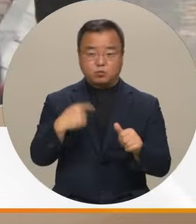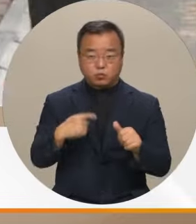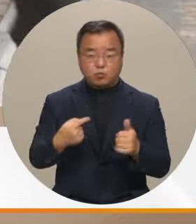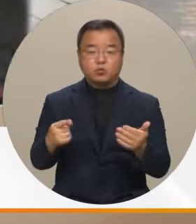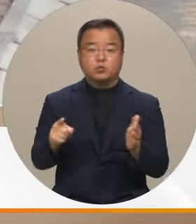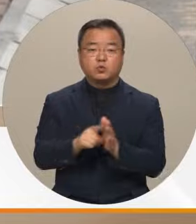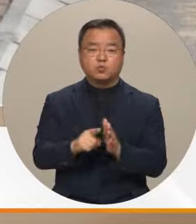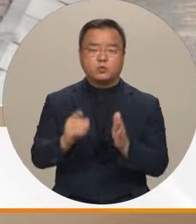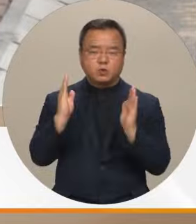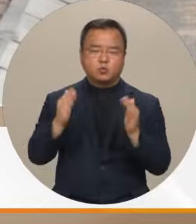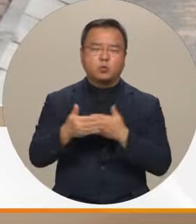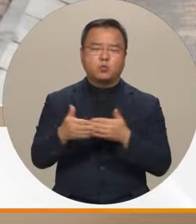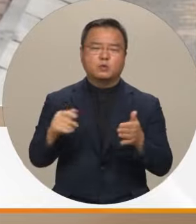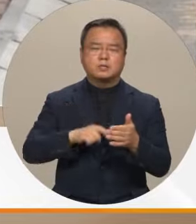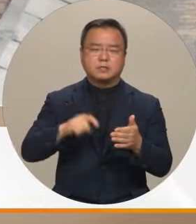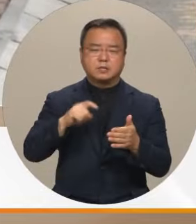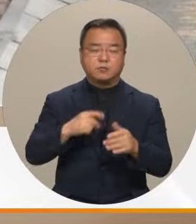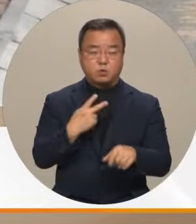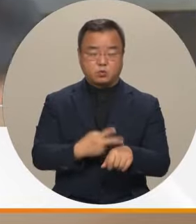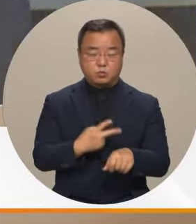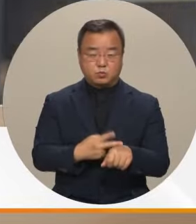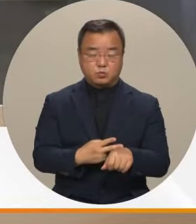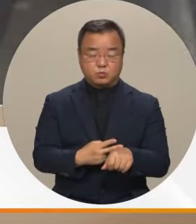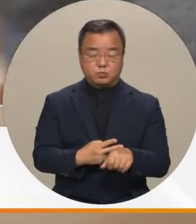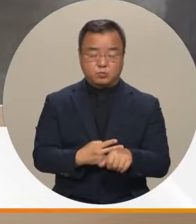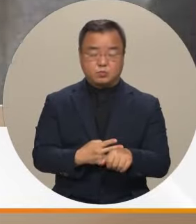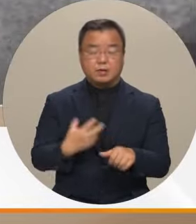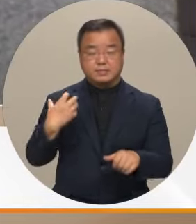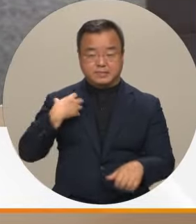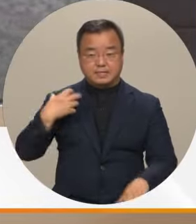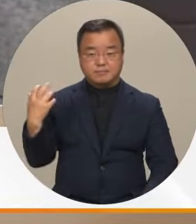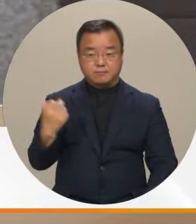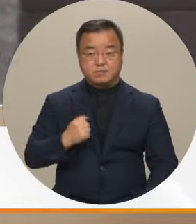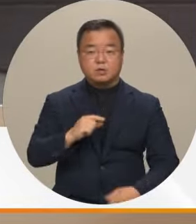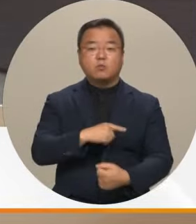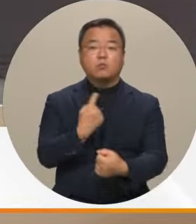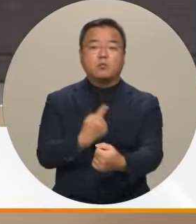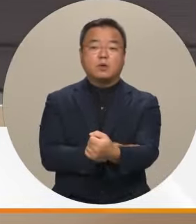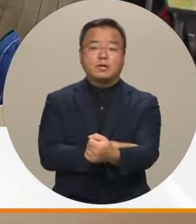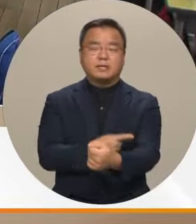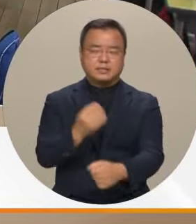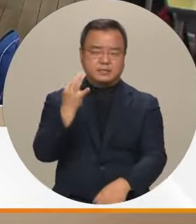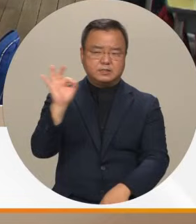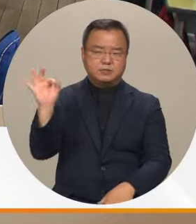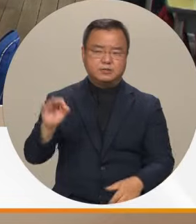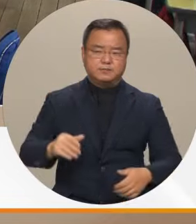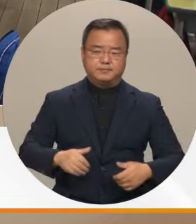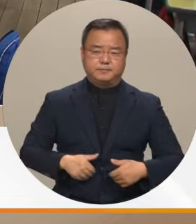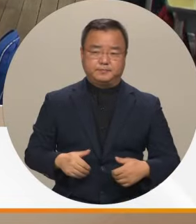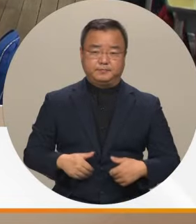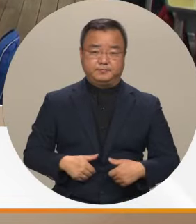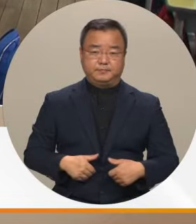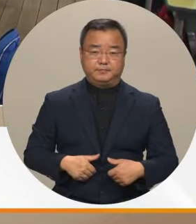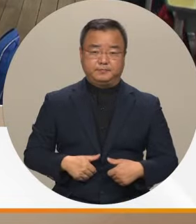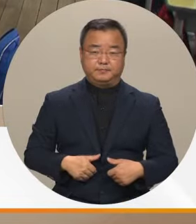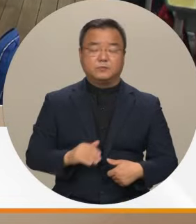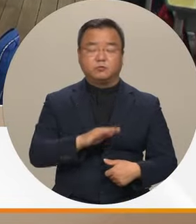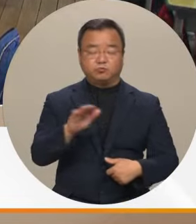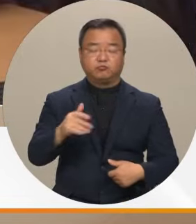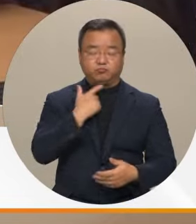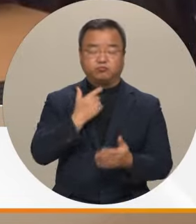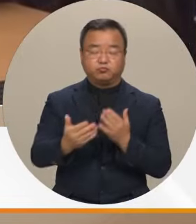교실에서 교사들의 책임 있는 교사들의 적절한 권리는 인정해 줘야 된다라는 것이 서유 사건을 겪은